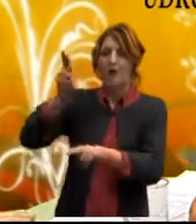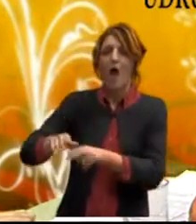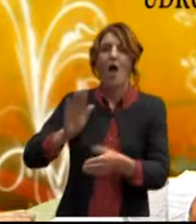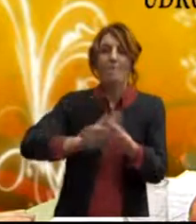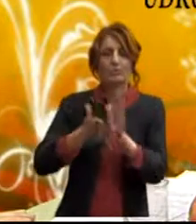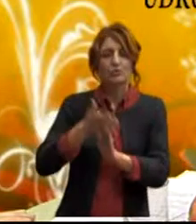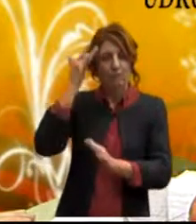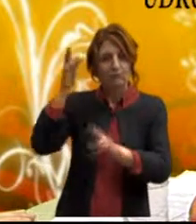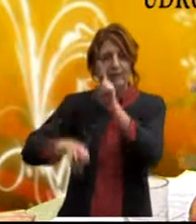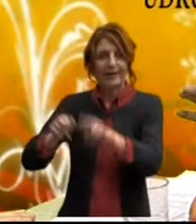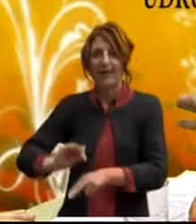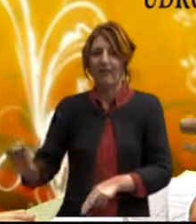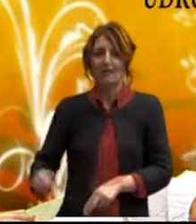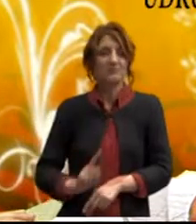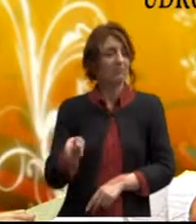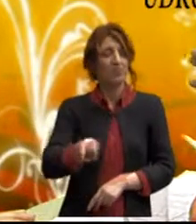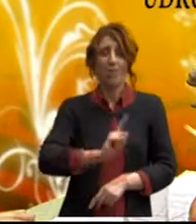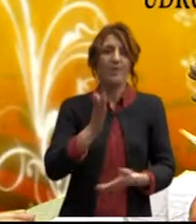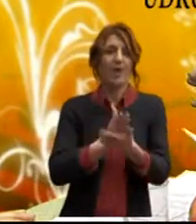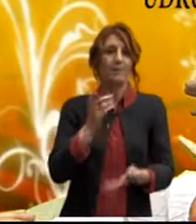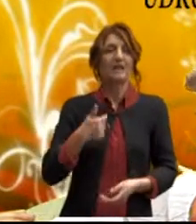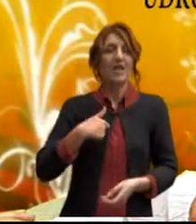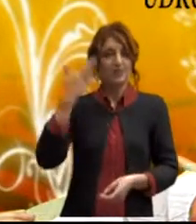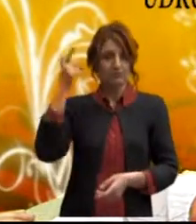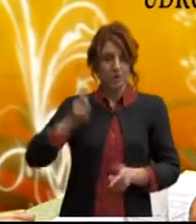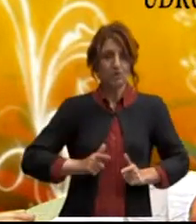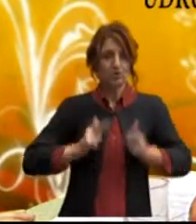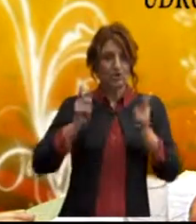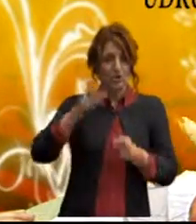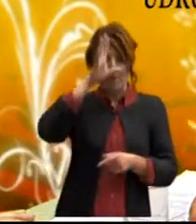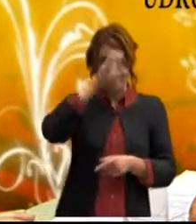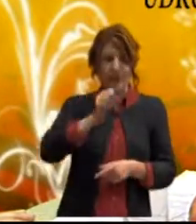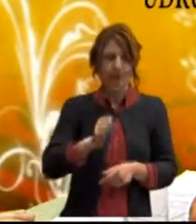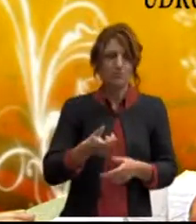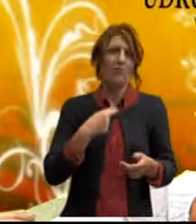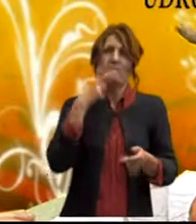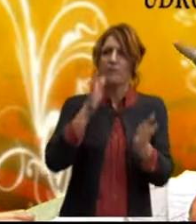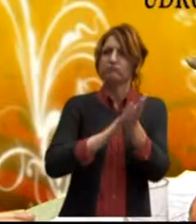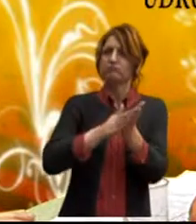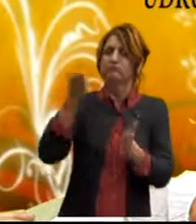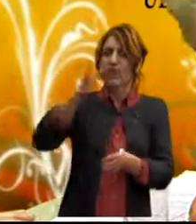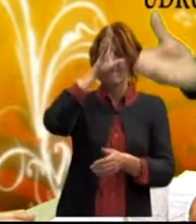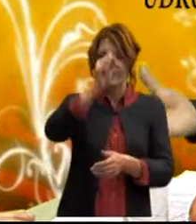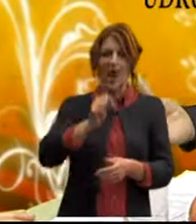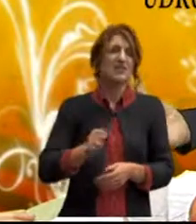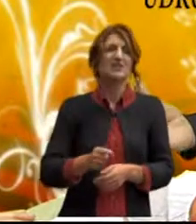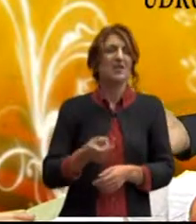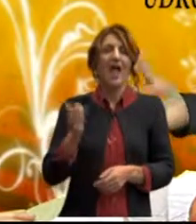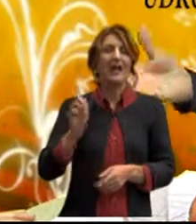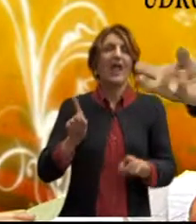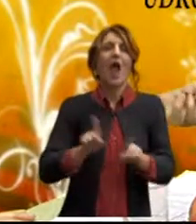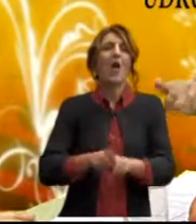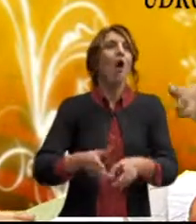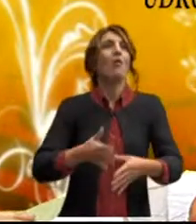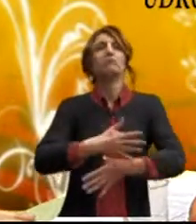bude dom. Ona nije zato stvorena. Ja sam živjela u Francuskoj, mi Francusku veličamo kao demokratsku zemlju. Nije ona tako